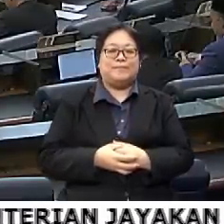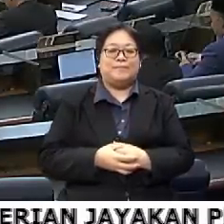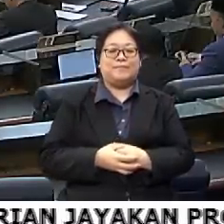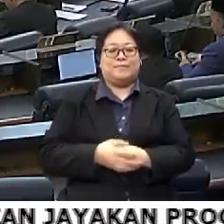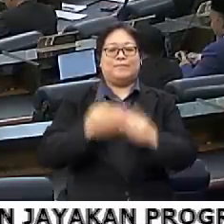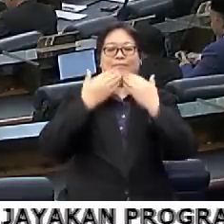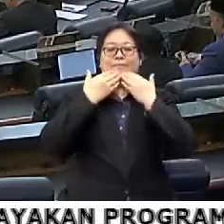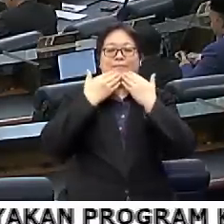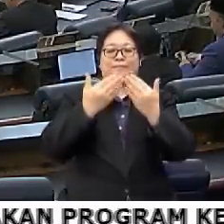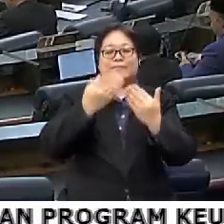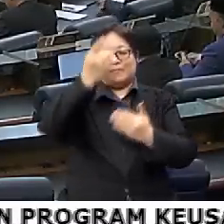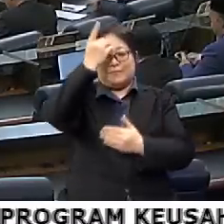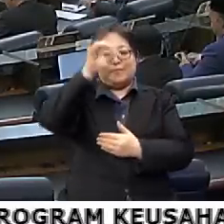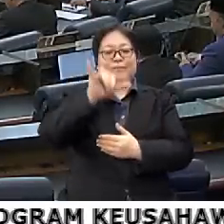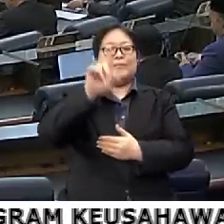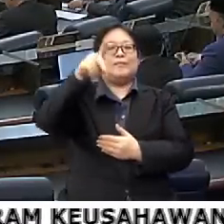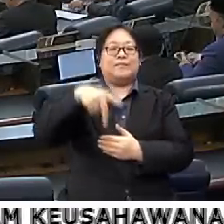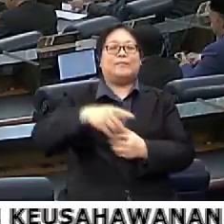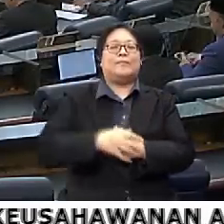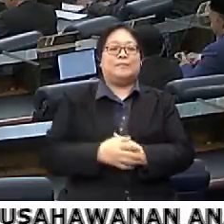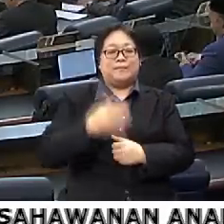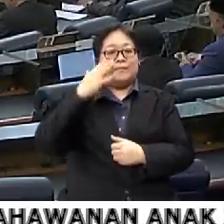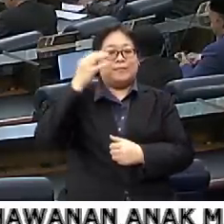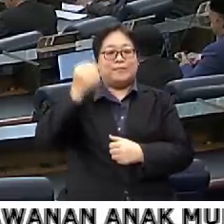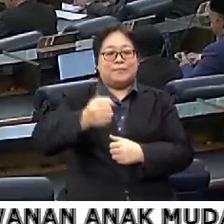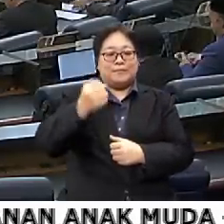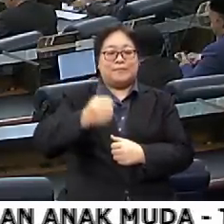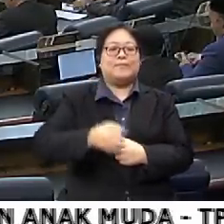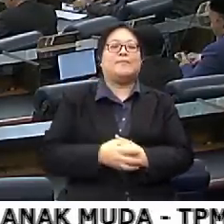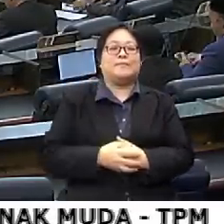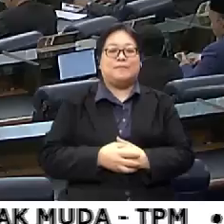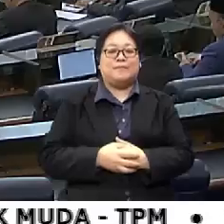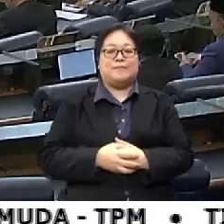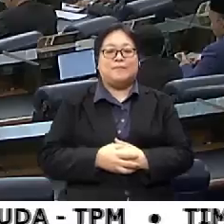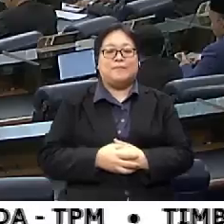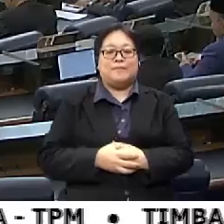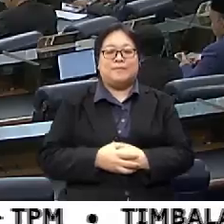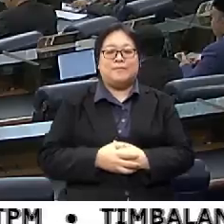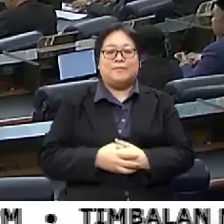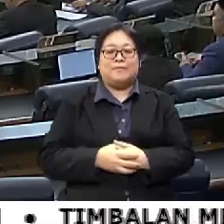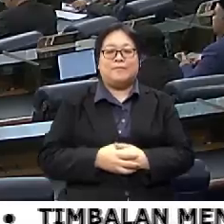Terima kasih Datuk Yang Pertua. Assalamualaikum warahmatullahi taala wabarakatuh.